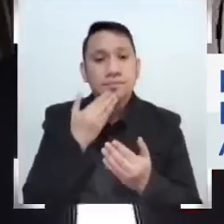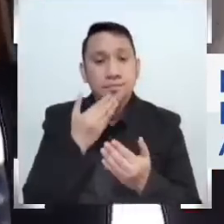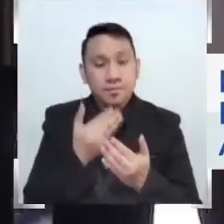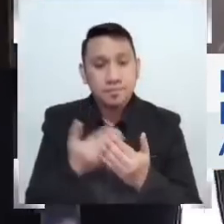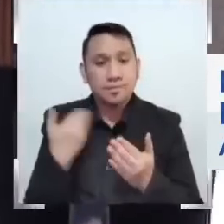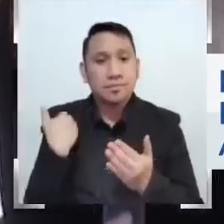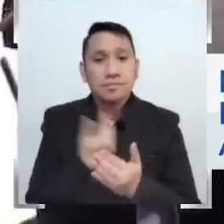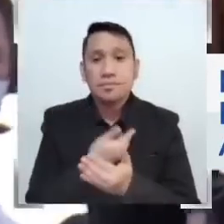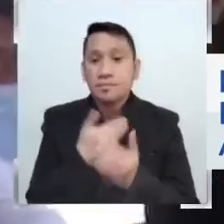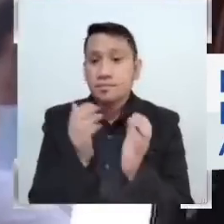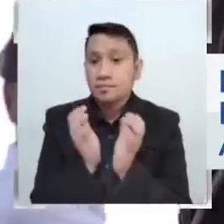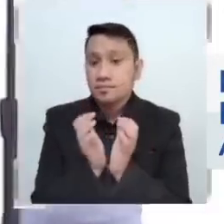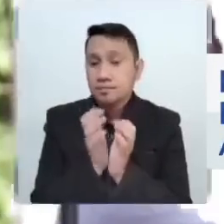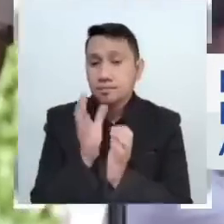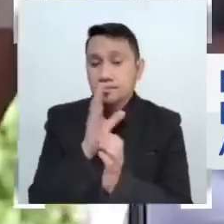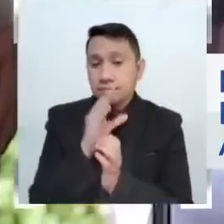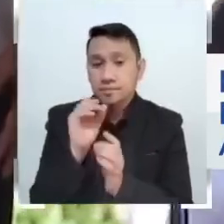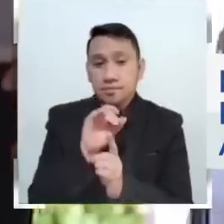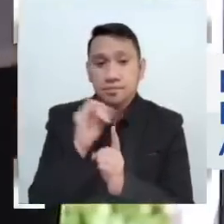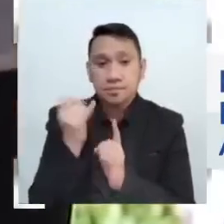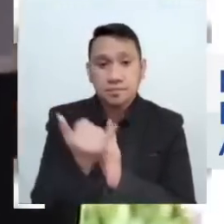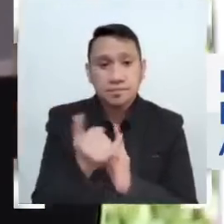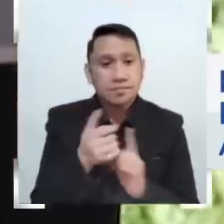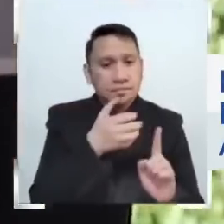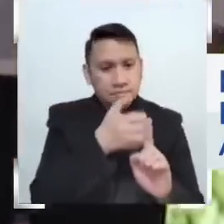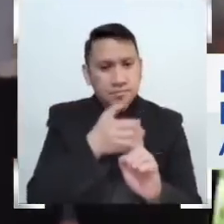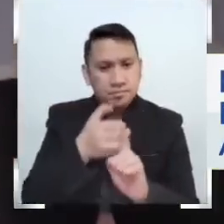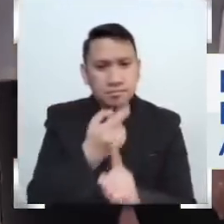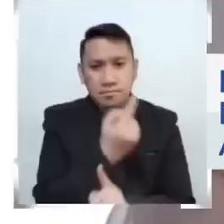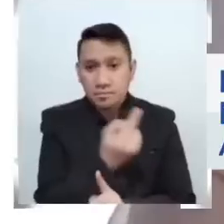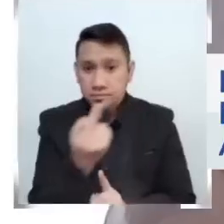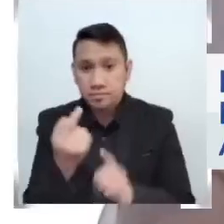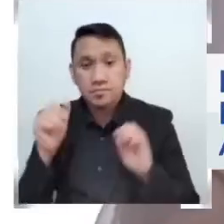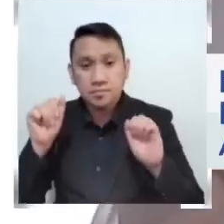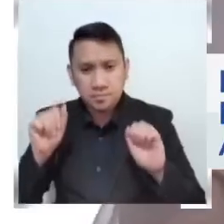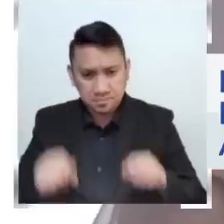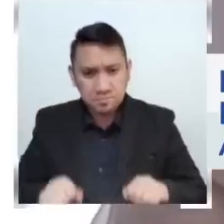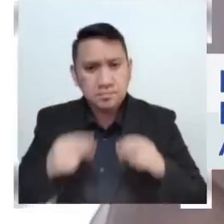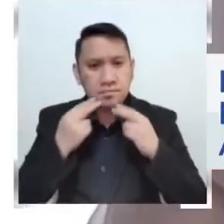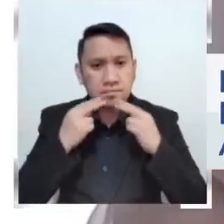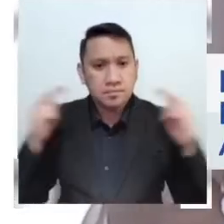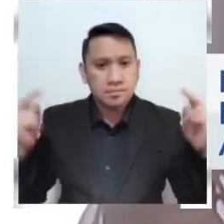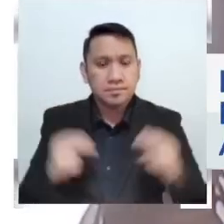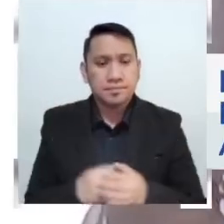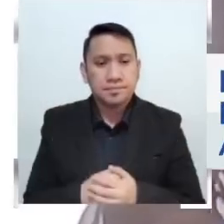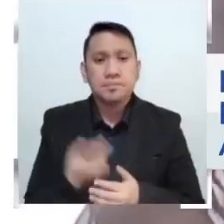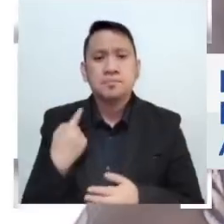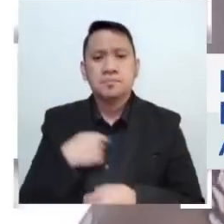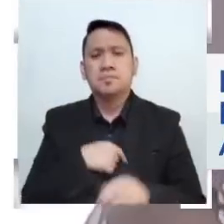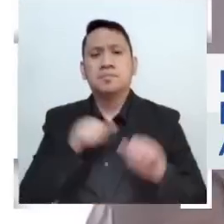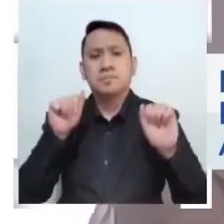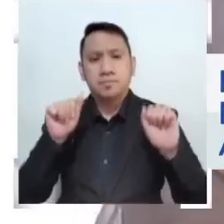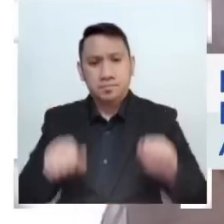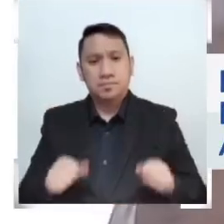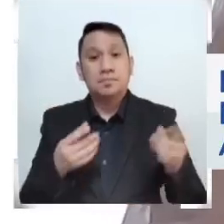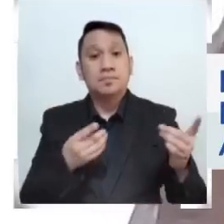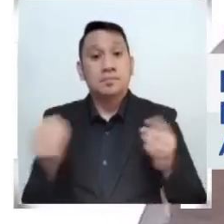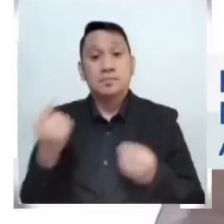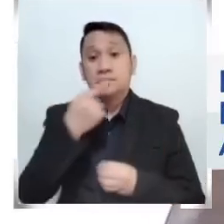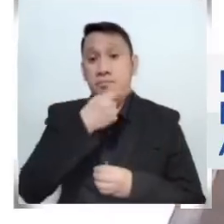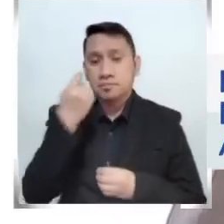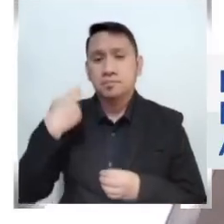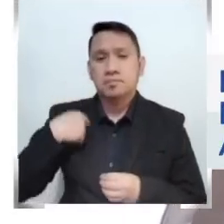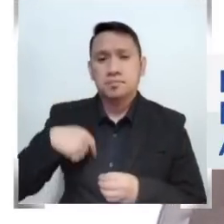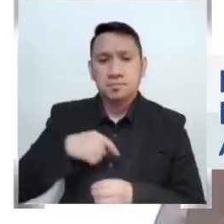at pamayanan. At bawat isa raw sa atin maaring maging bayani. Magagawa po natin ito sapagkat katuwang natin